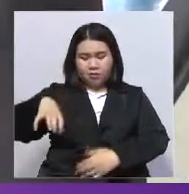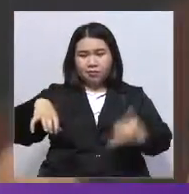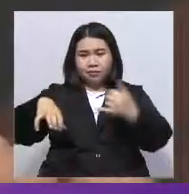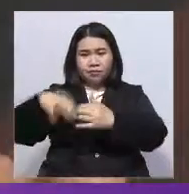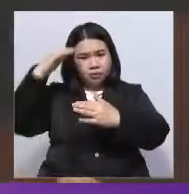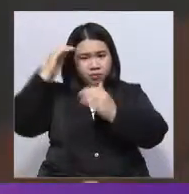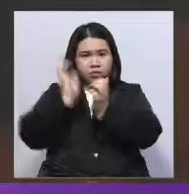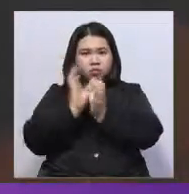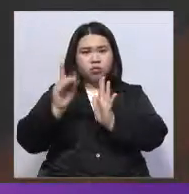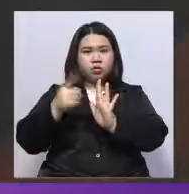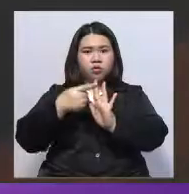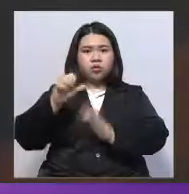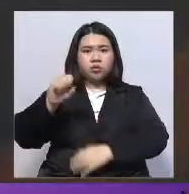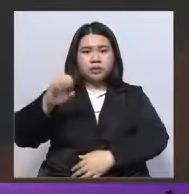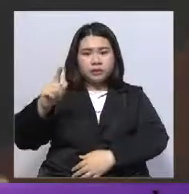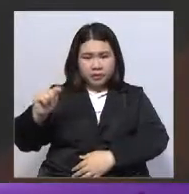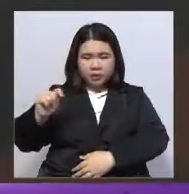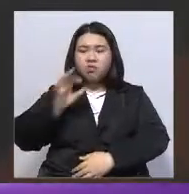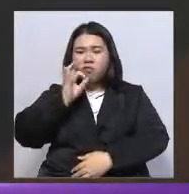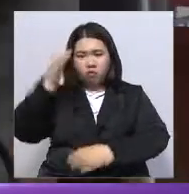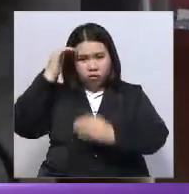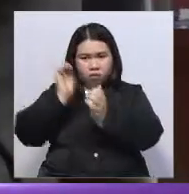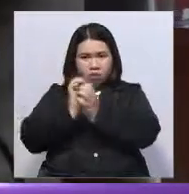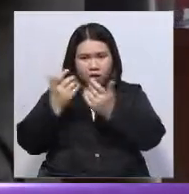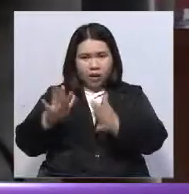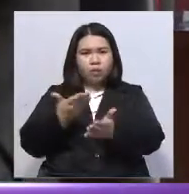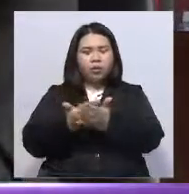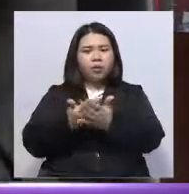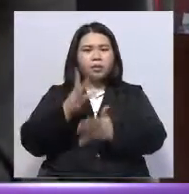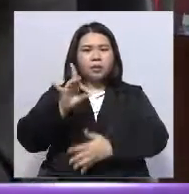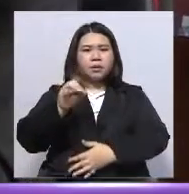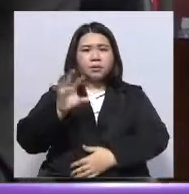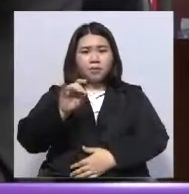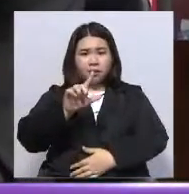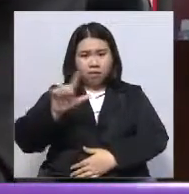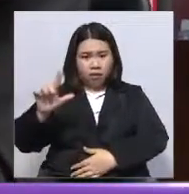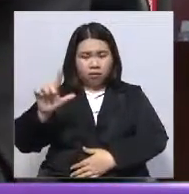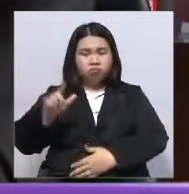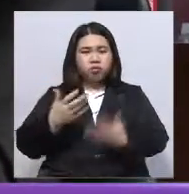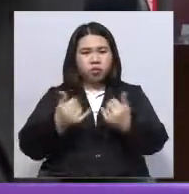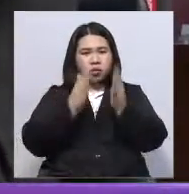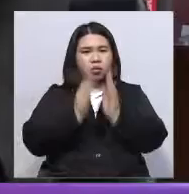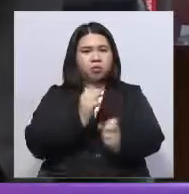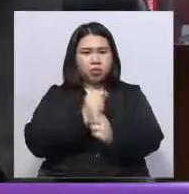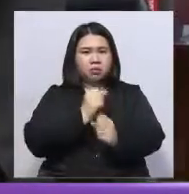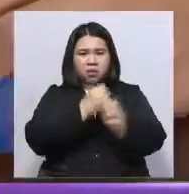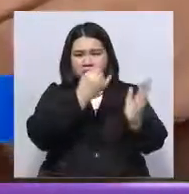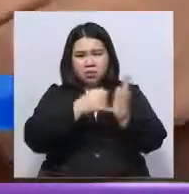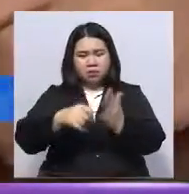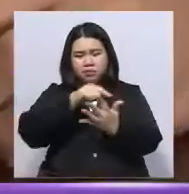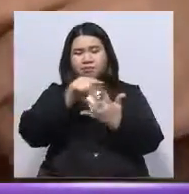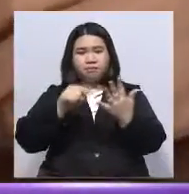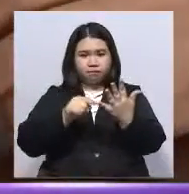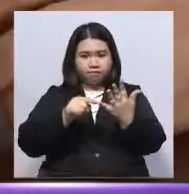ทำผิดทุจริตกองทุนเสมาพัฒนาชีวิต88ล้านบาทด้วยกันคดีนี้เนี่ยเขาบอกว่ามีข้าราชการเนี่ยเกี่ยวข้องถึง5ค